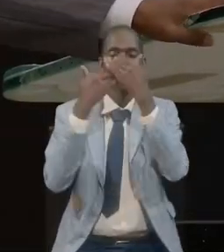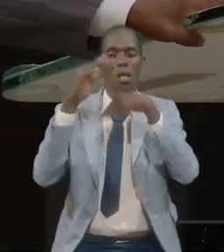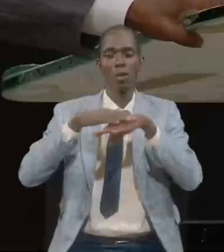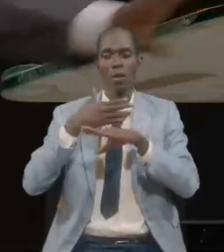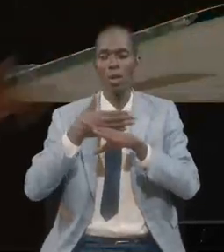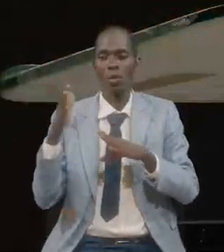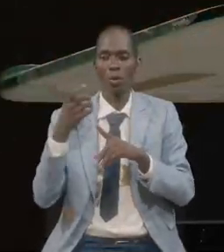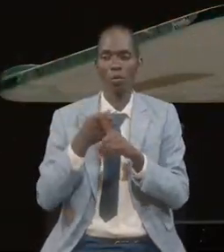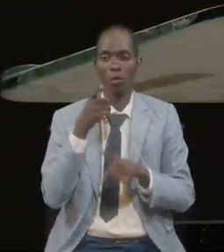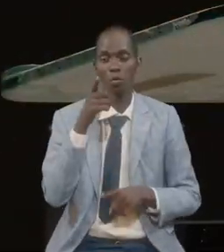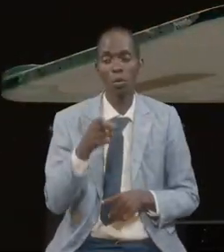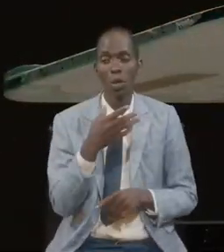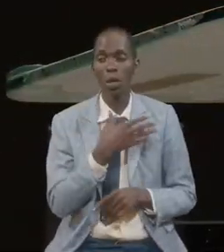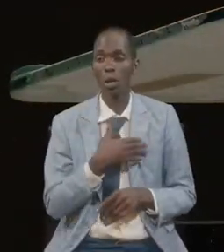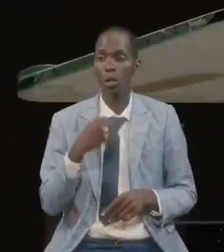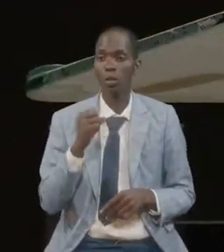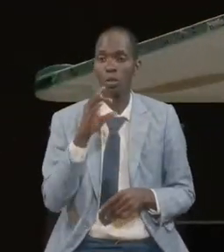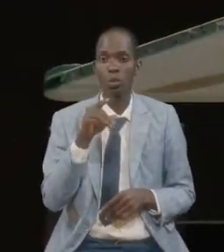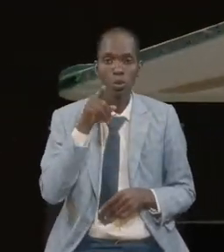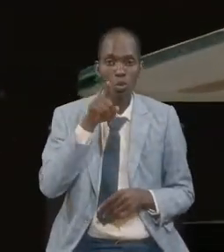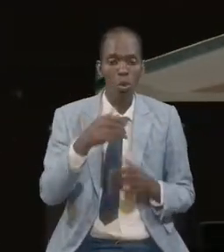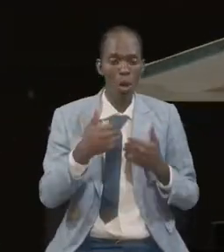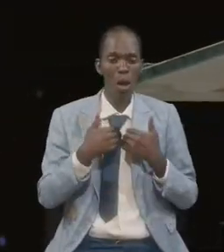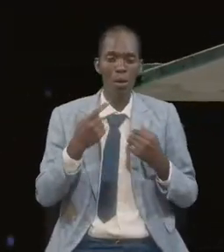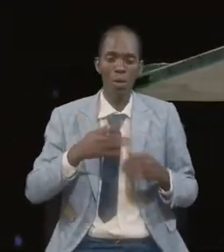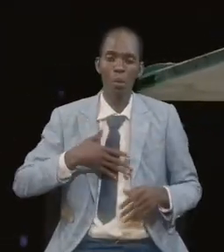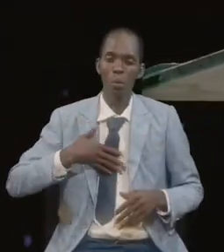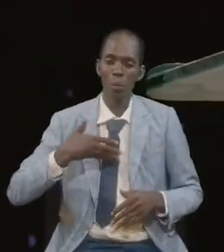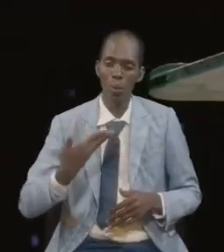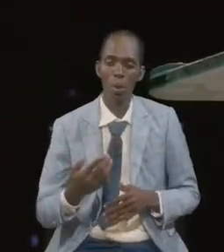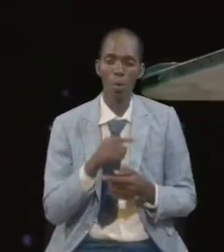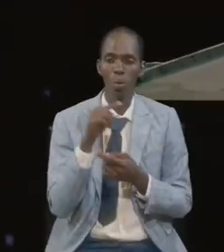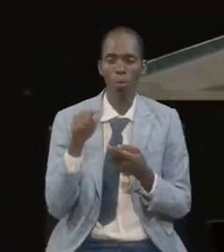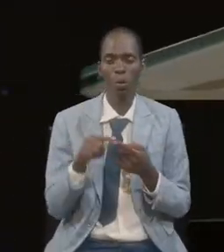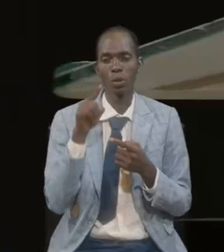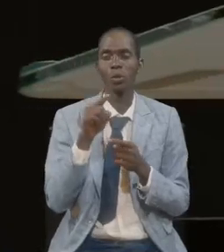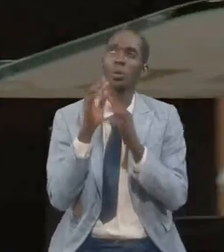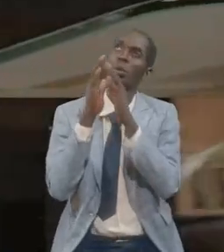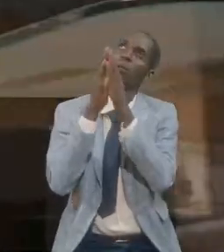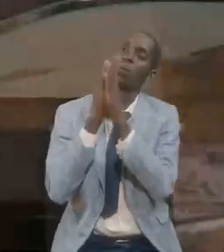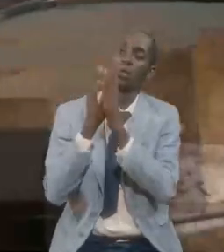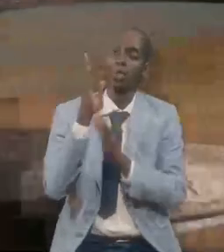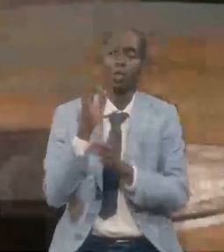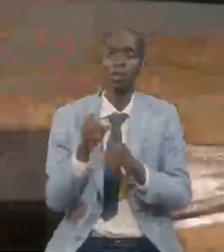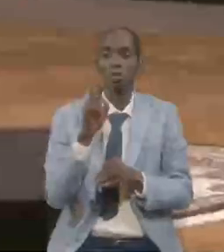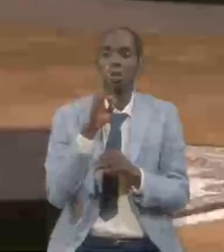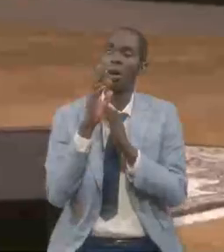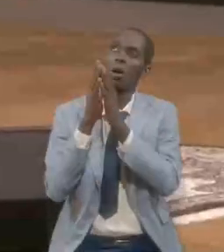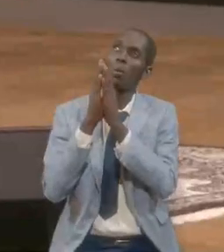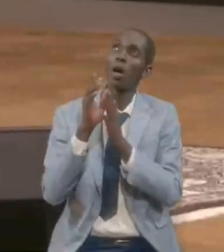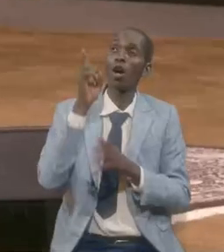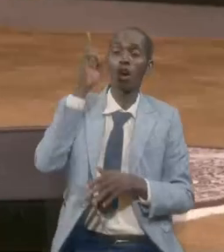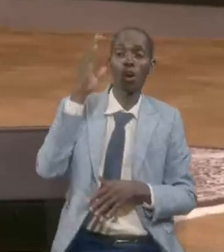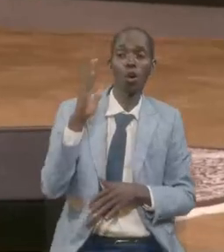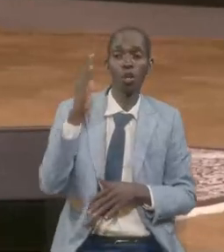de toi. Donc, tu as la volonté lorsque tu pries. Si tu pries et Dieu sait que tu n'as pas